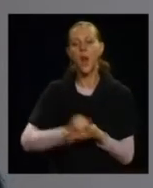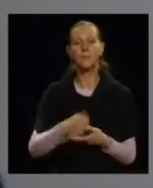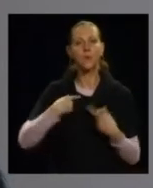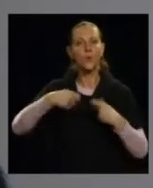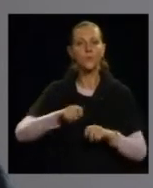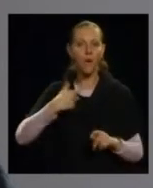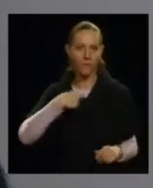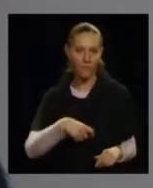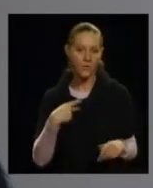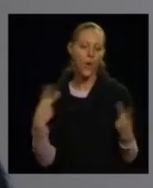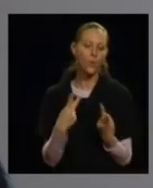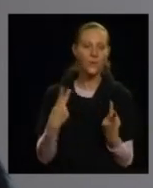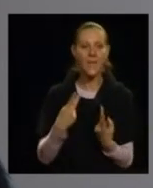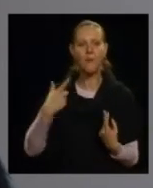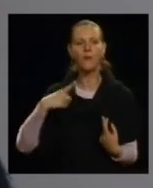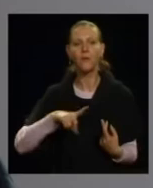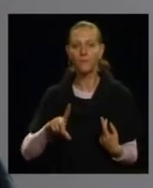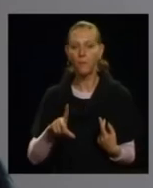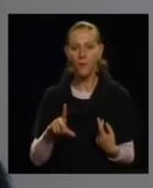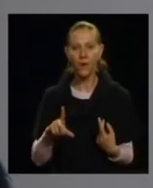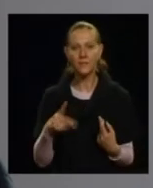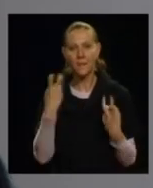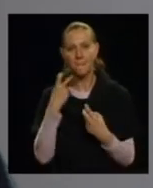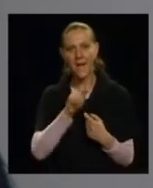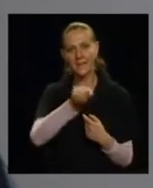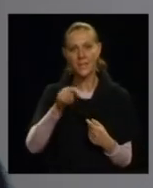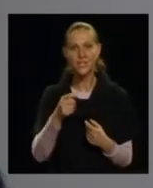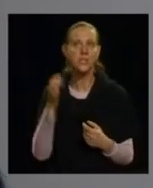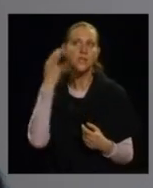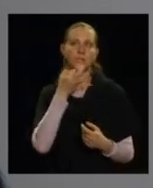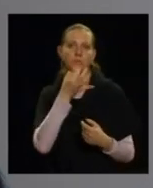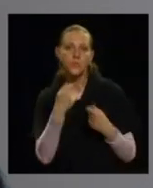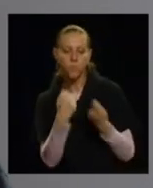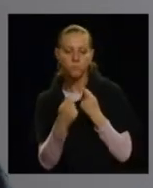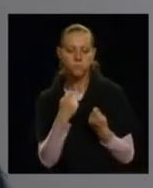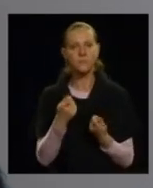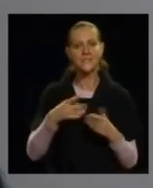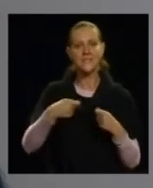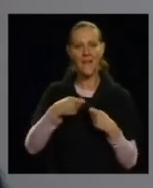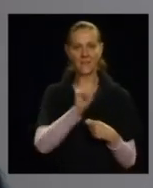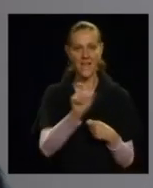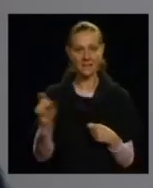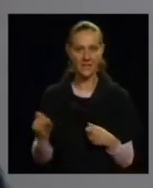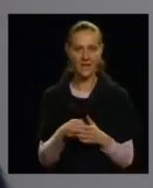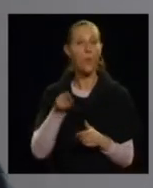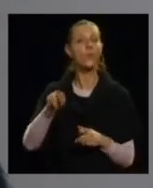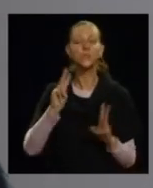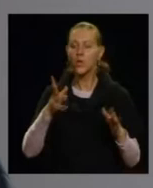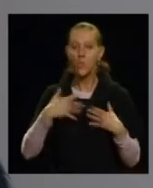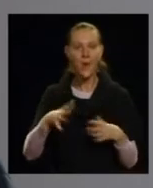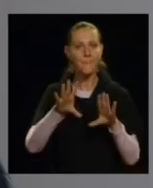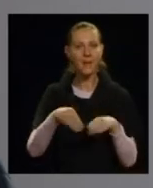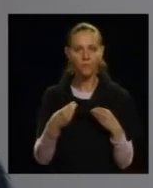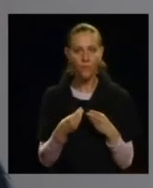így aránylag könnyebb volt megkeresni és szót érteni a szervezetekkel. Ők is nagy